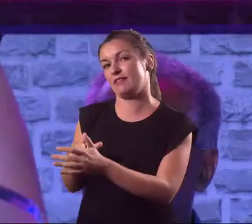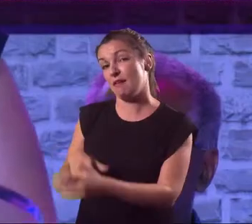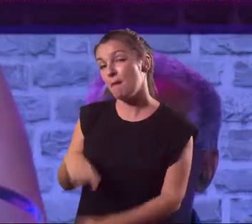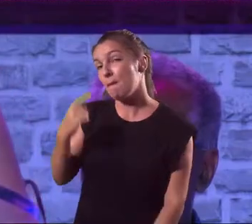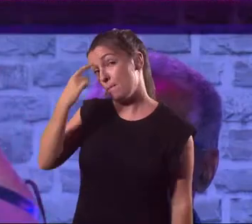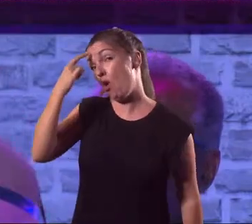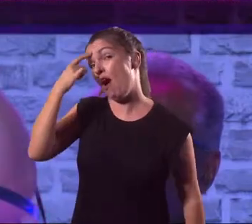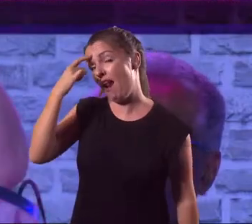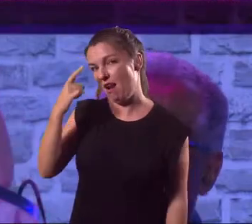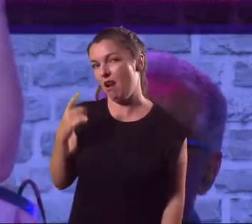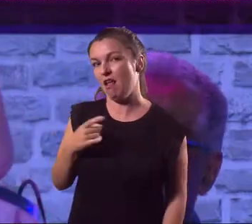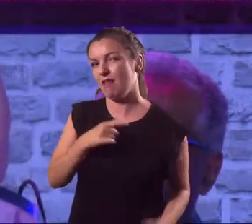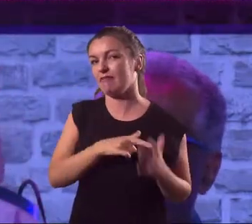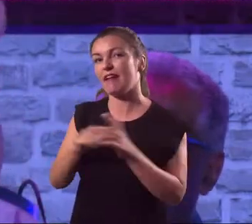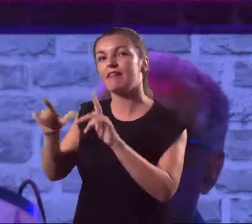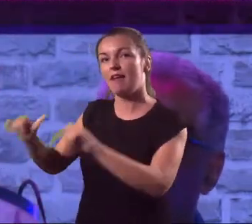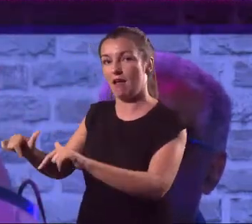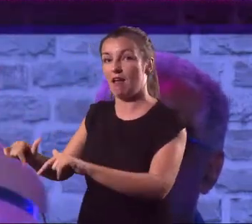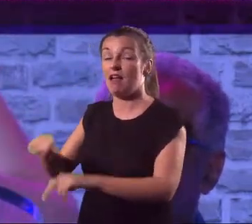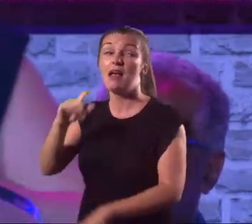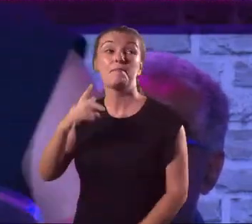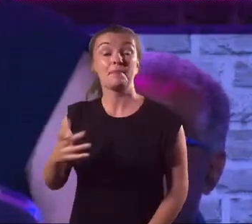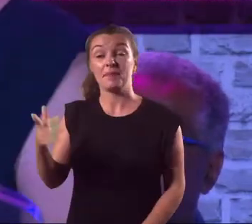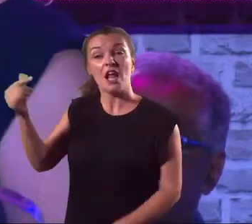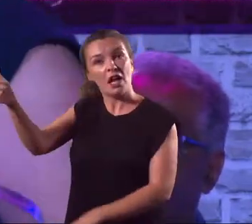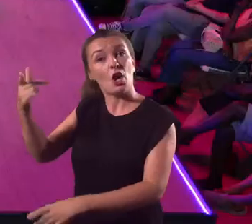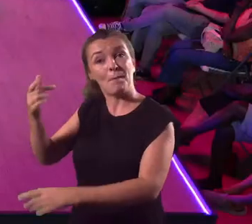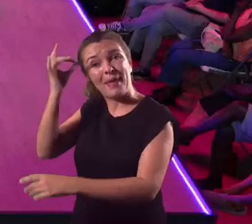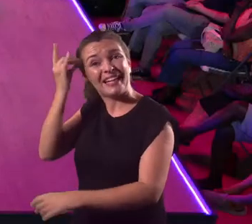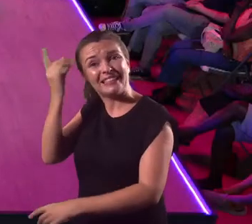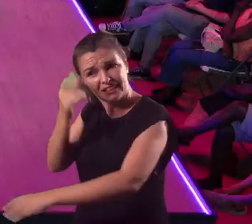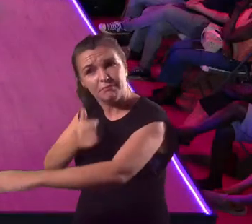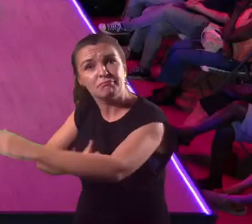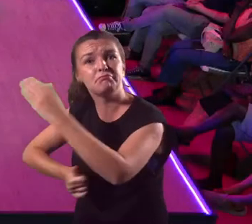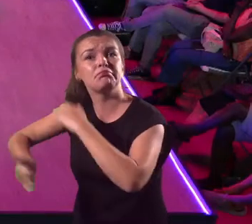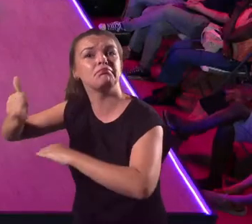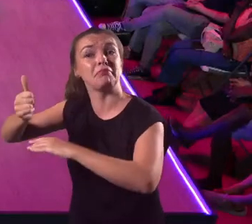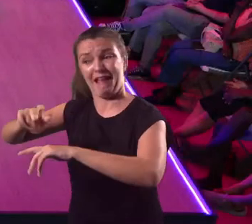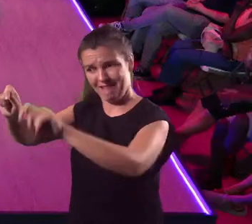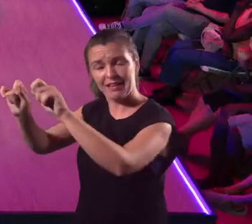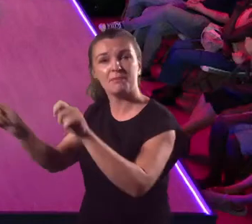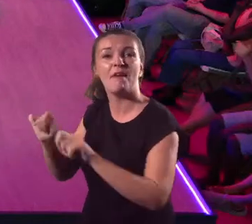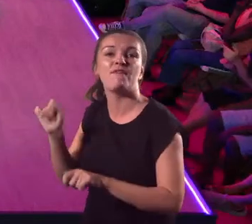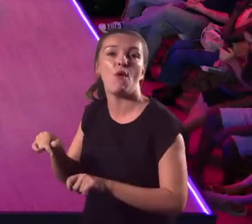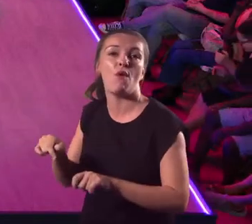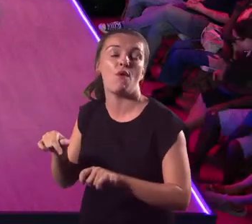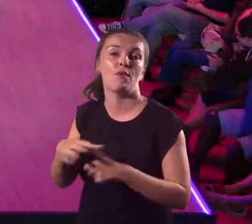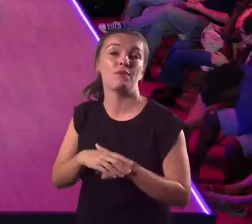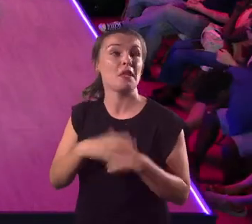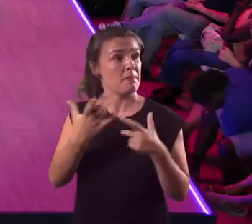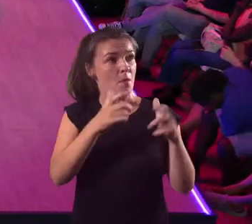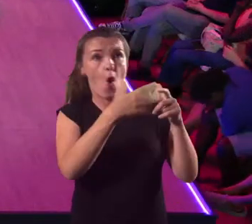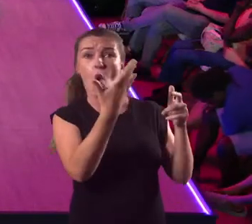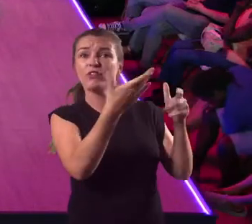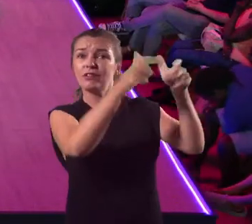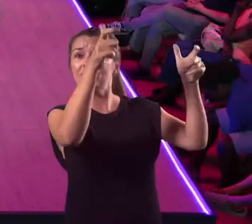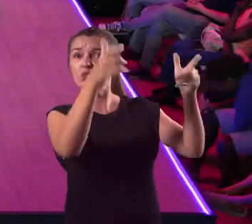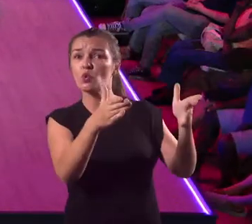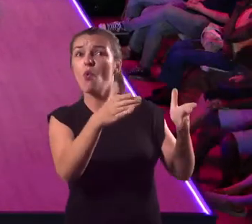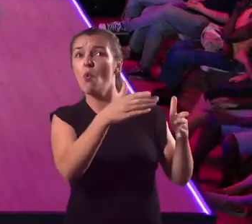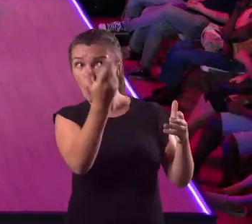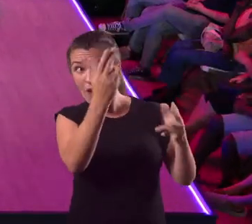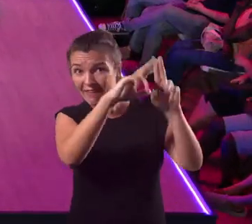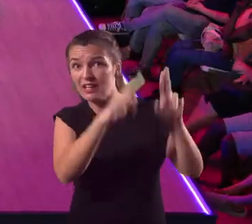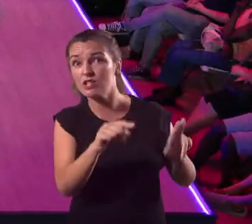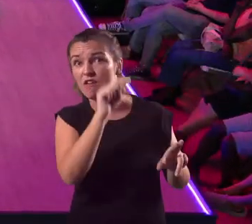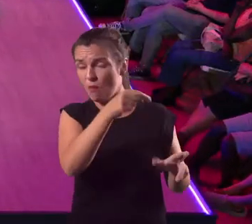je le dis dans le respect de la souveraineté haïtienne, la France et toutes les instances internationales doivent